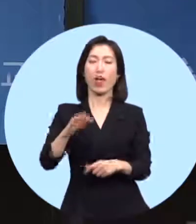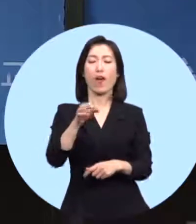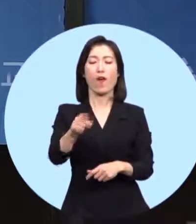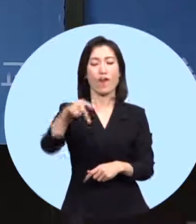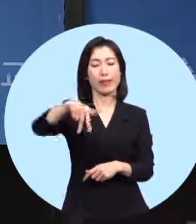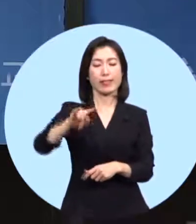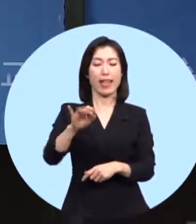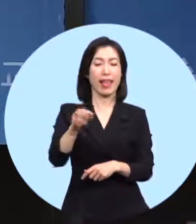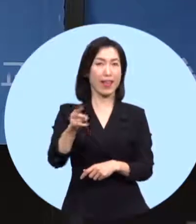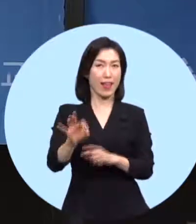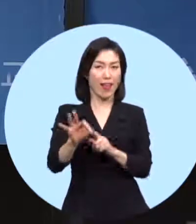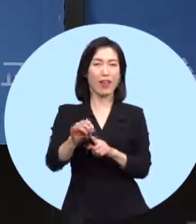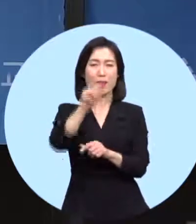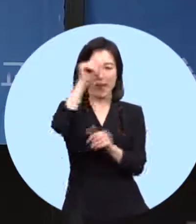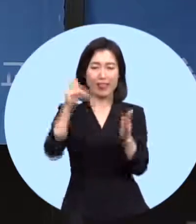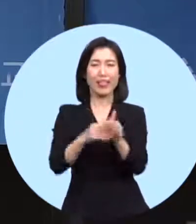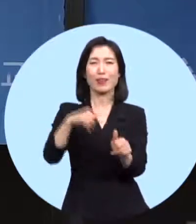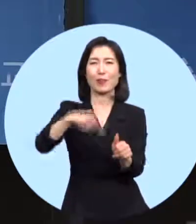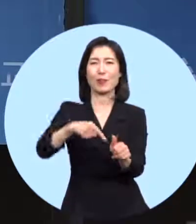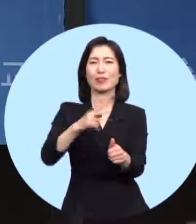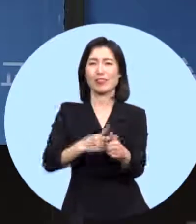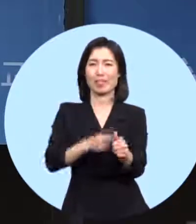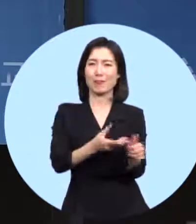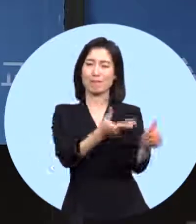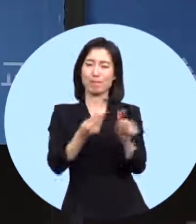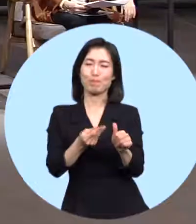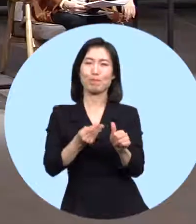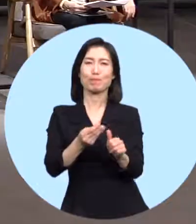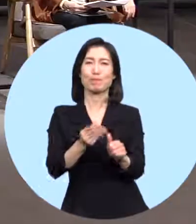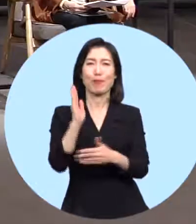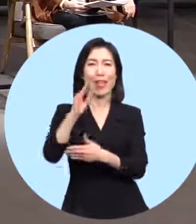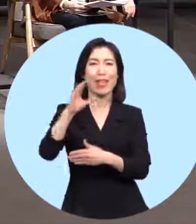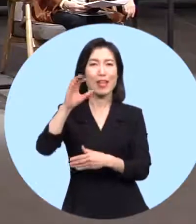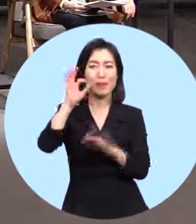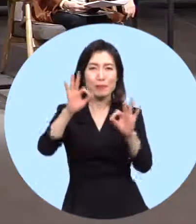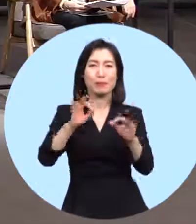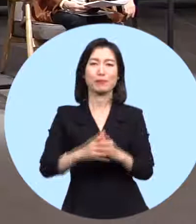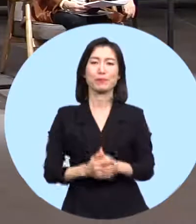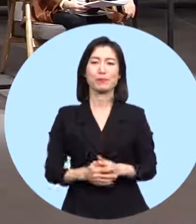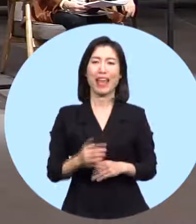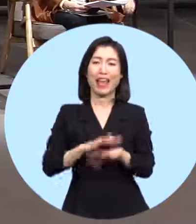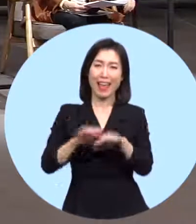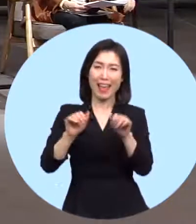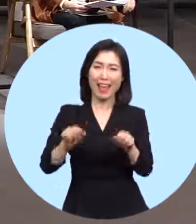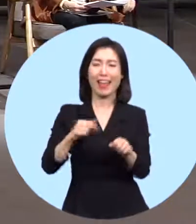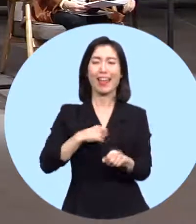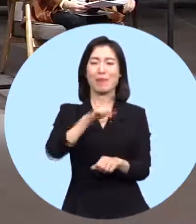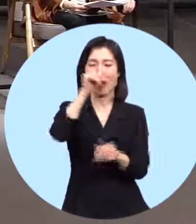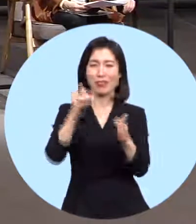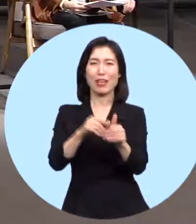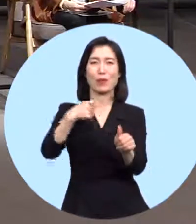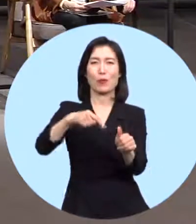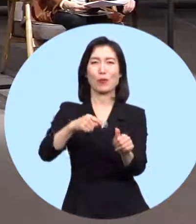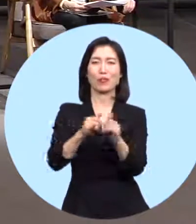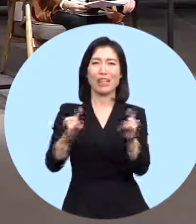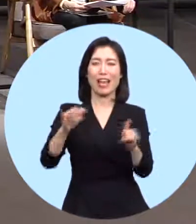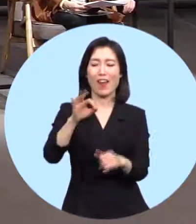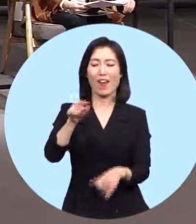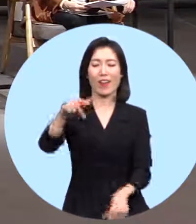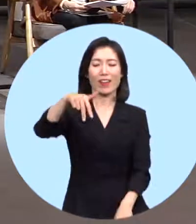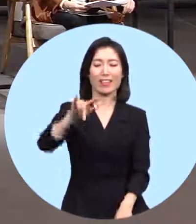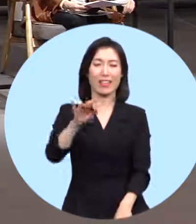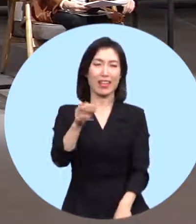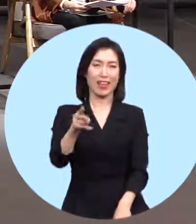어재영 평생교육사님을 모셨습니다. 한번 의견을 들어보도록 하겠습니다. 예, 안녕하세요. 진천군에서 온 평생교육사 어재영입니다.